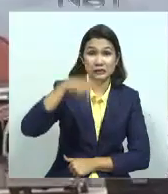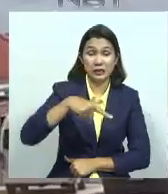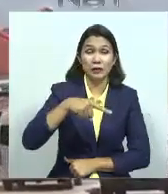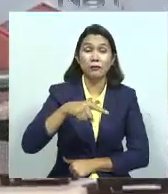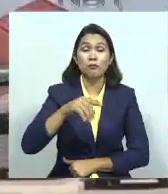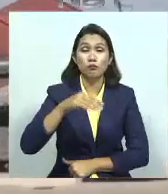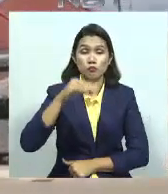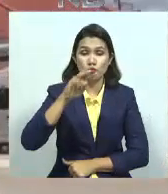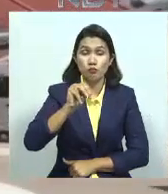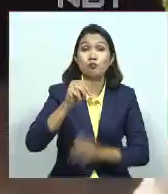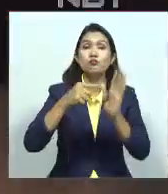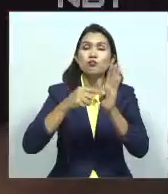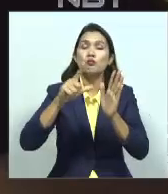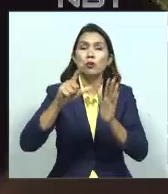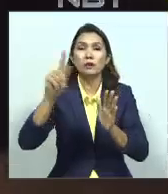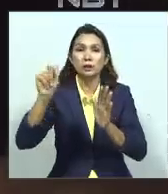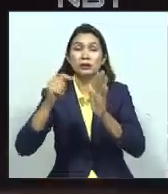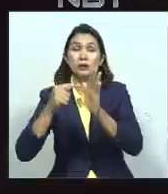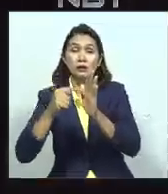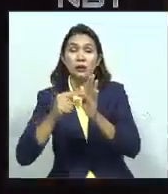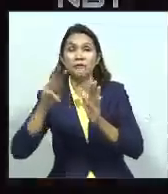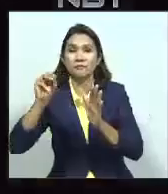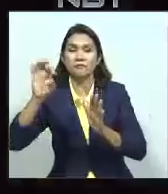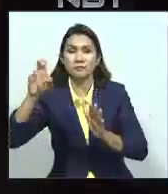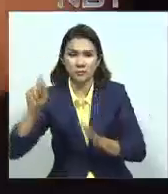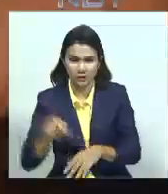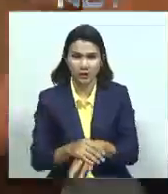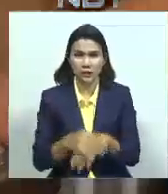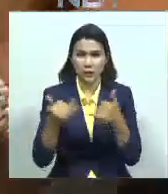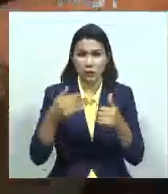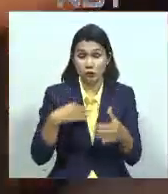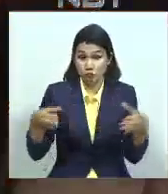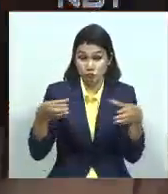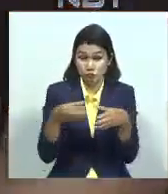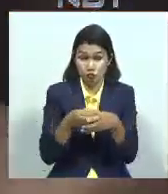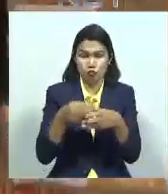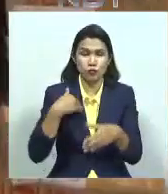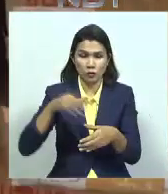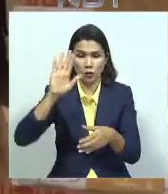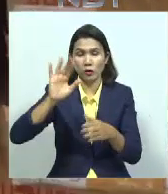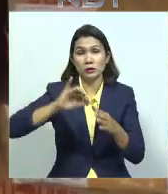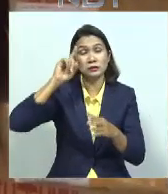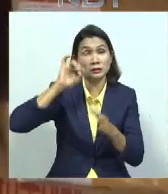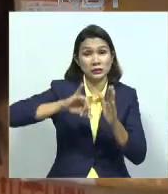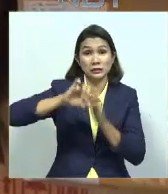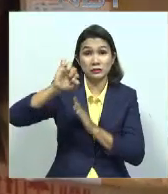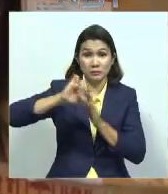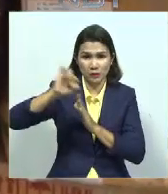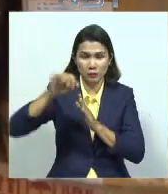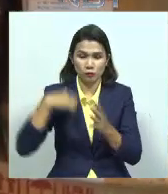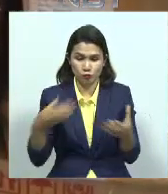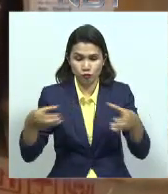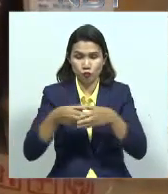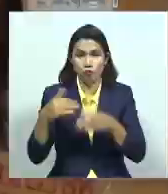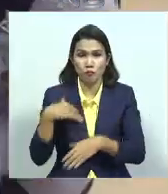ด้านเจ้าหน้าที่ตำรวจชุดสืบสวนภูธรจังหวัดเชียงใหม่ก็ร่วมกับเจ้าหน้าที่ตำรวจสถานีตำรวจภูธรแม่โจ้จังหวัดเชียงใหม่นะคะ